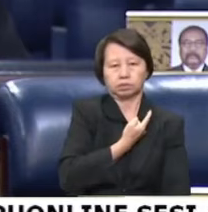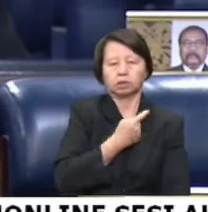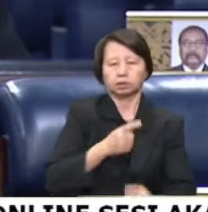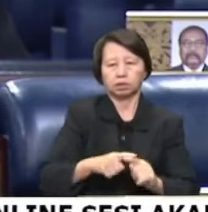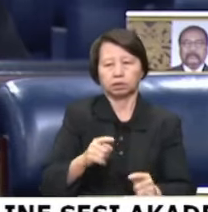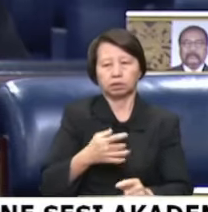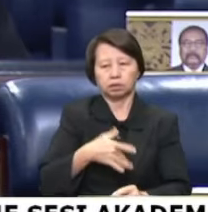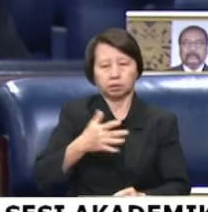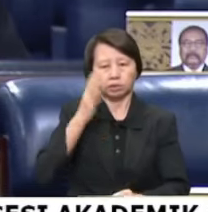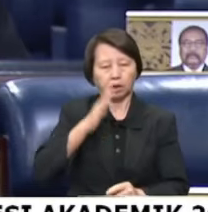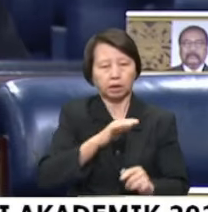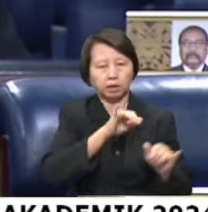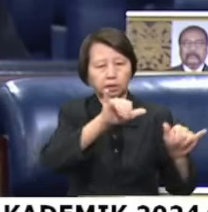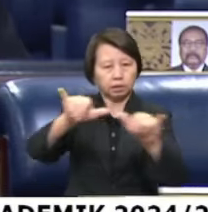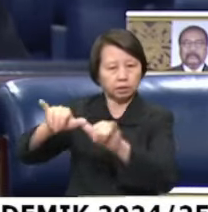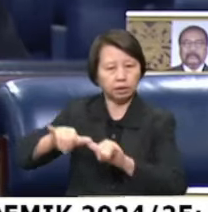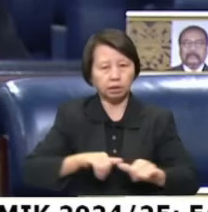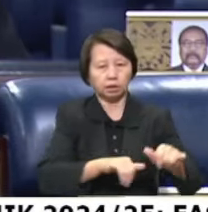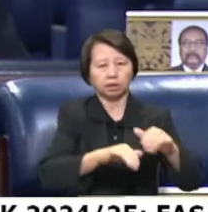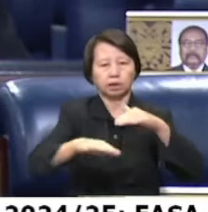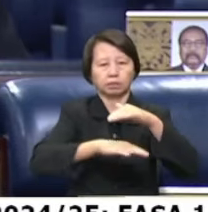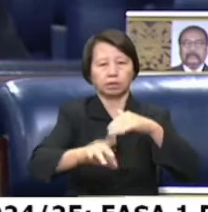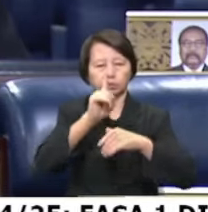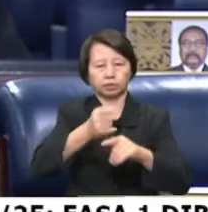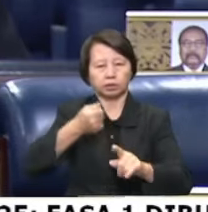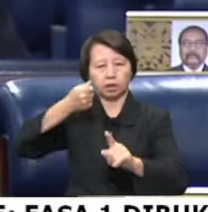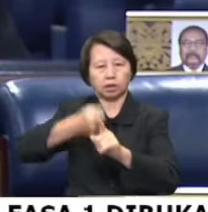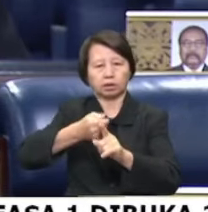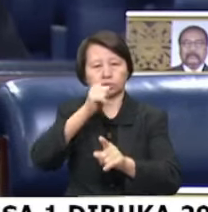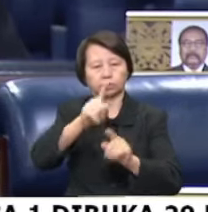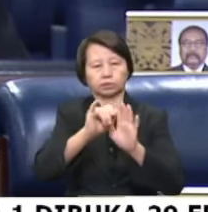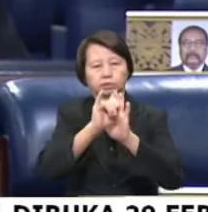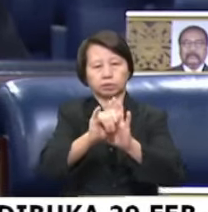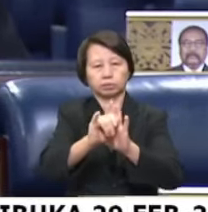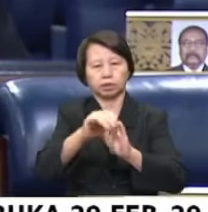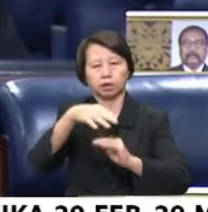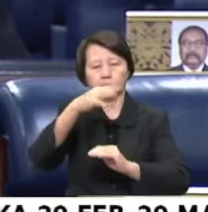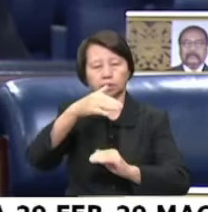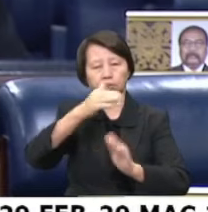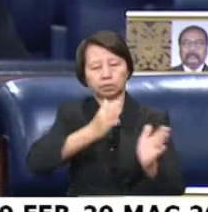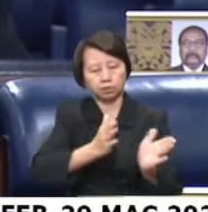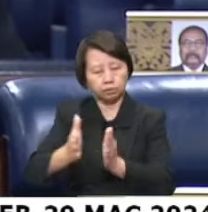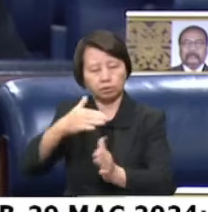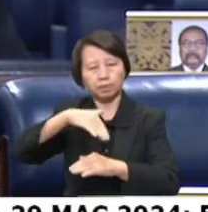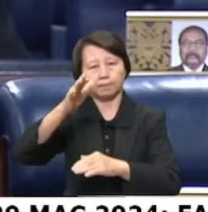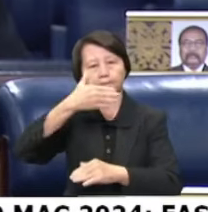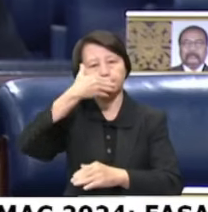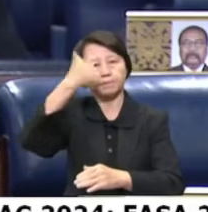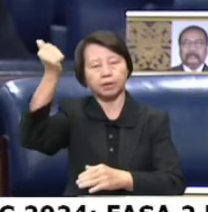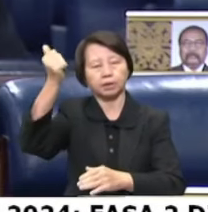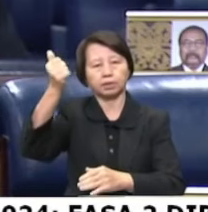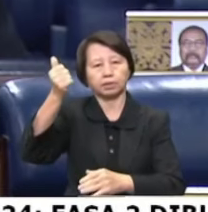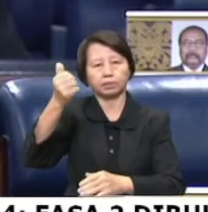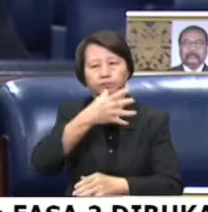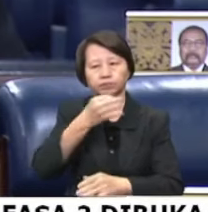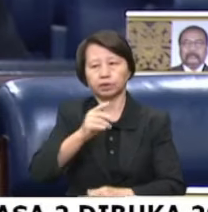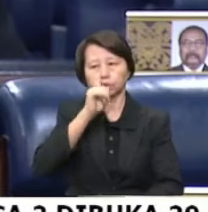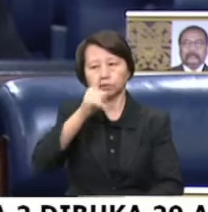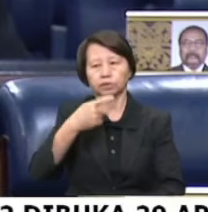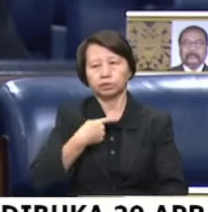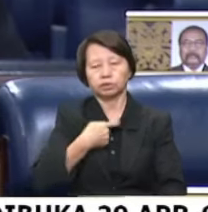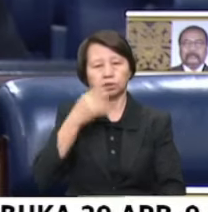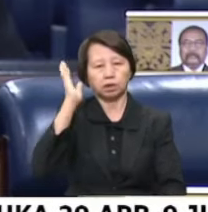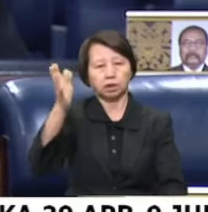akan diseragamkan di bawah satu arahan dan juga satu imej yang lebih tersusun dan baik. Selain daripada itu, sudah tentulah kita